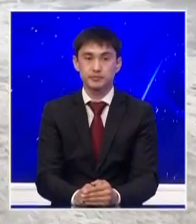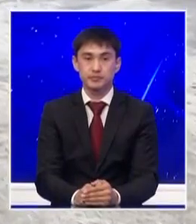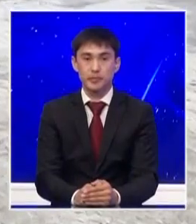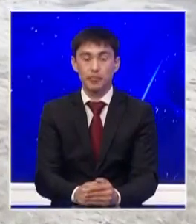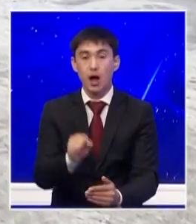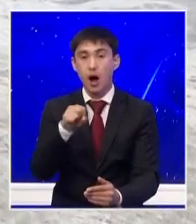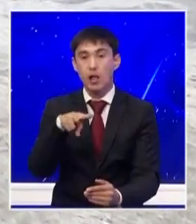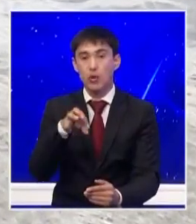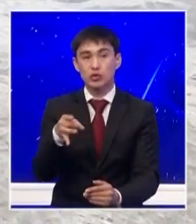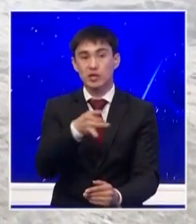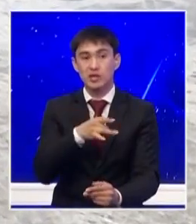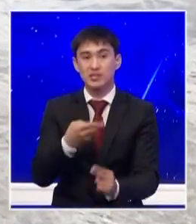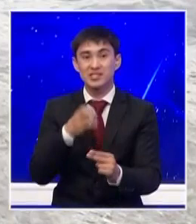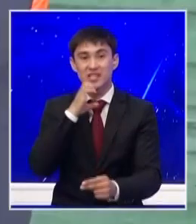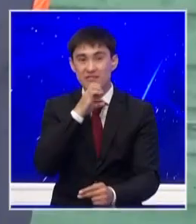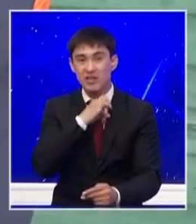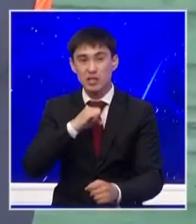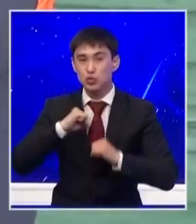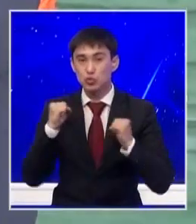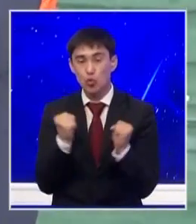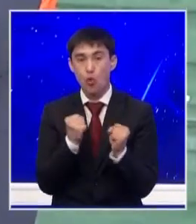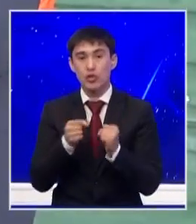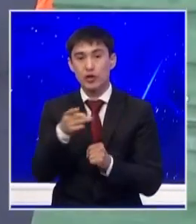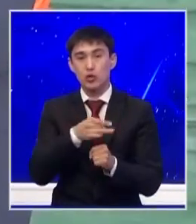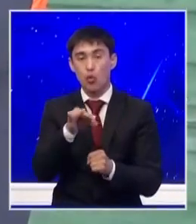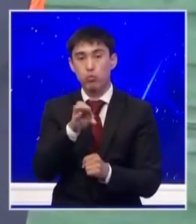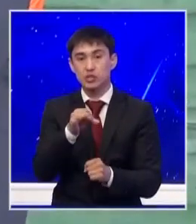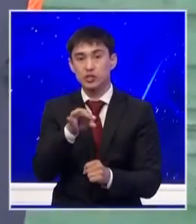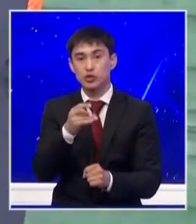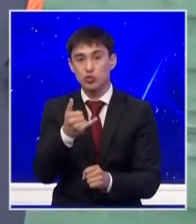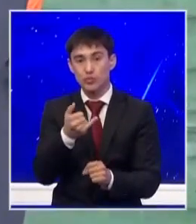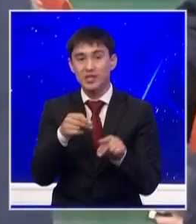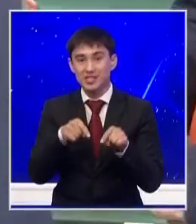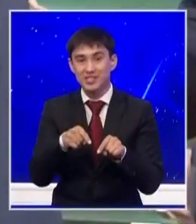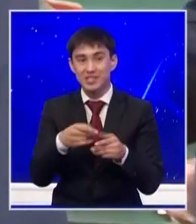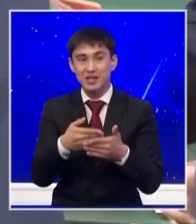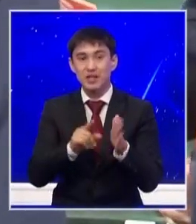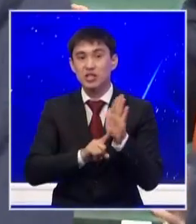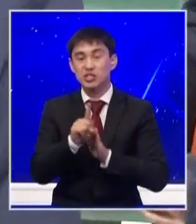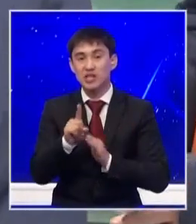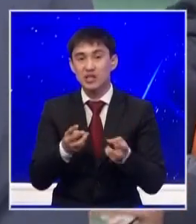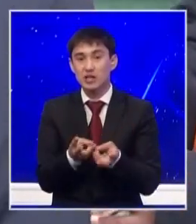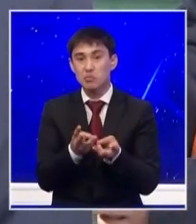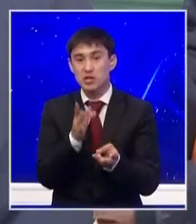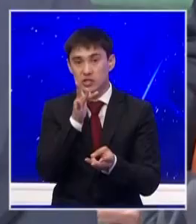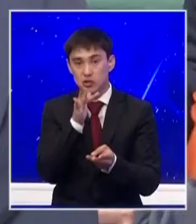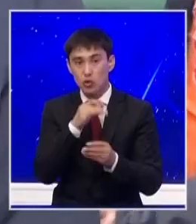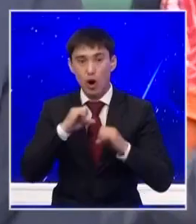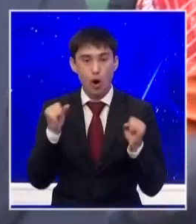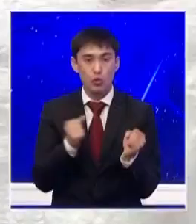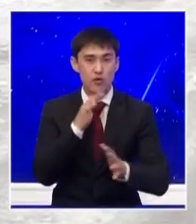алакольский район самый северный и Суровый на погоду регион области Жетысу именно здесь раньше всех начинается отопительный сезон